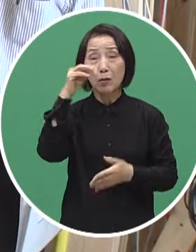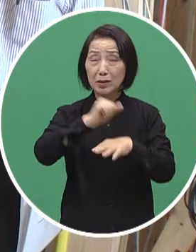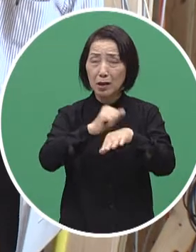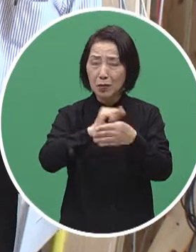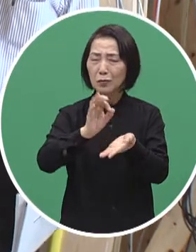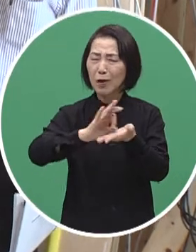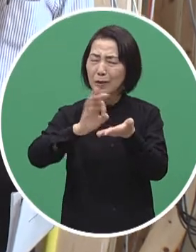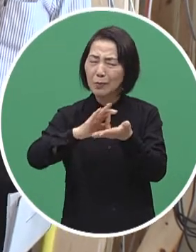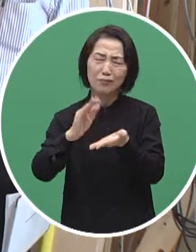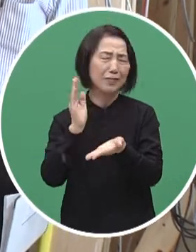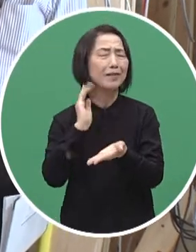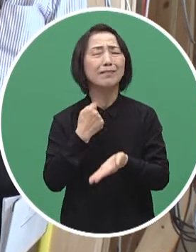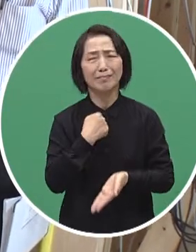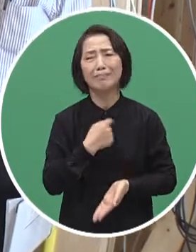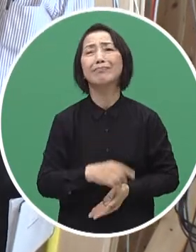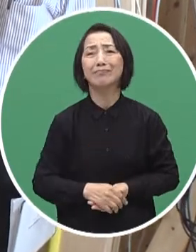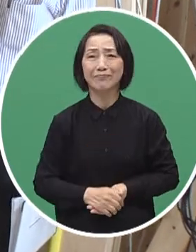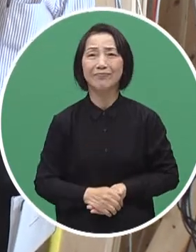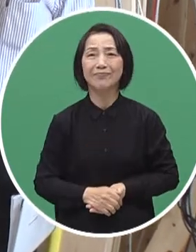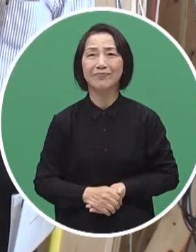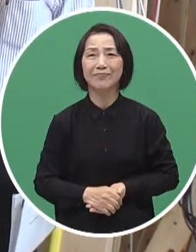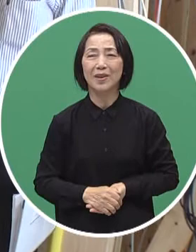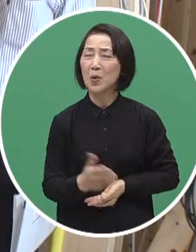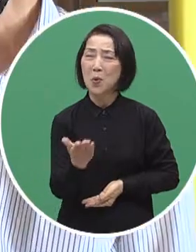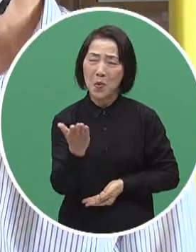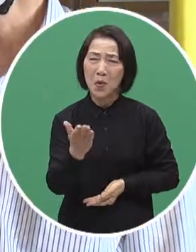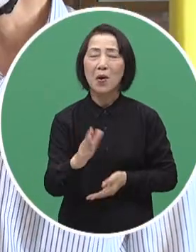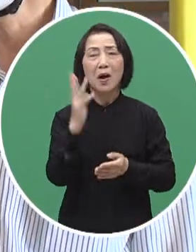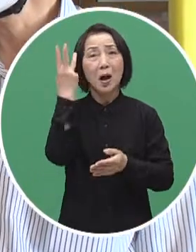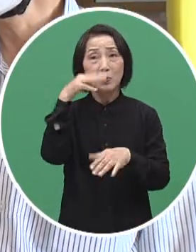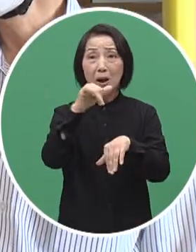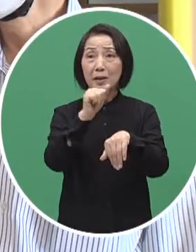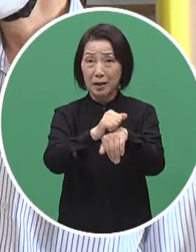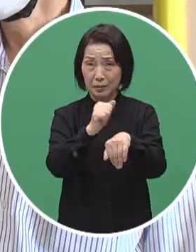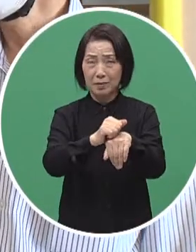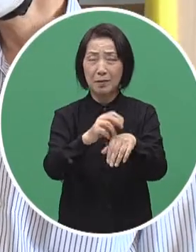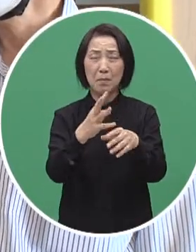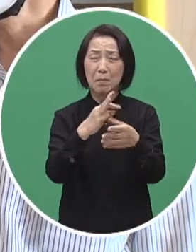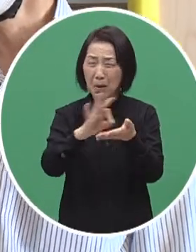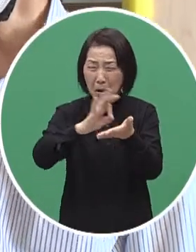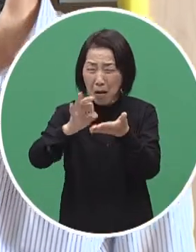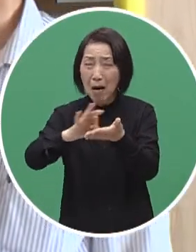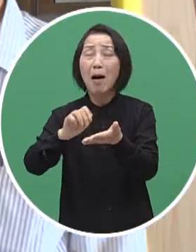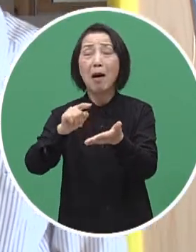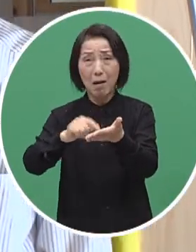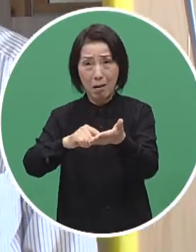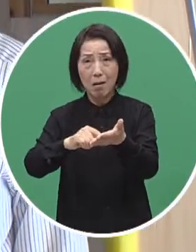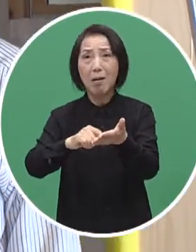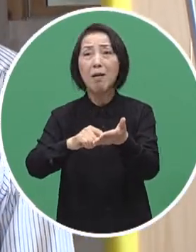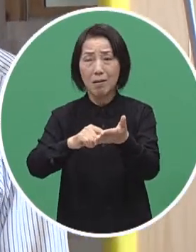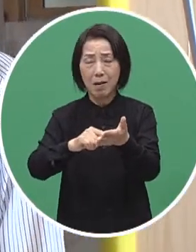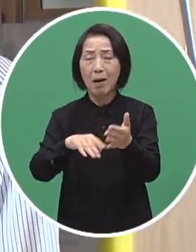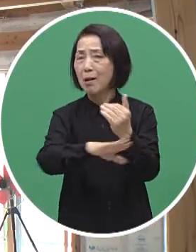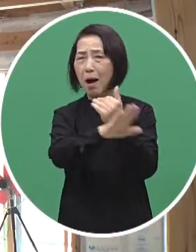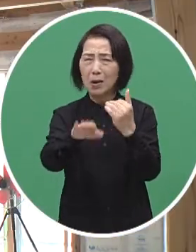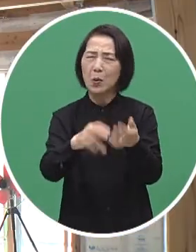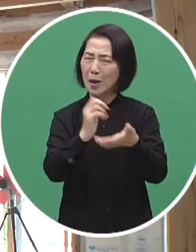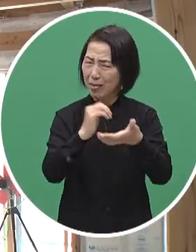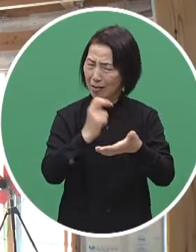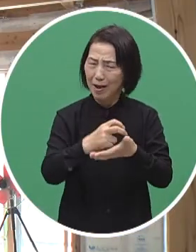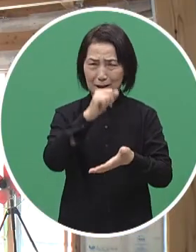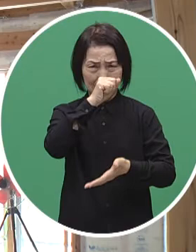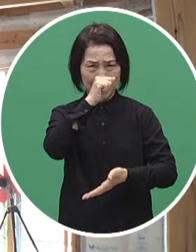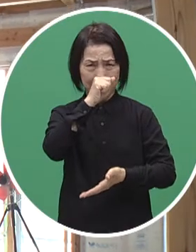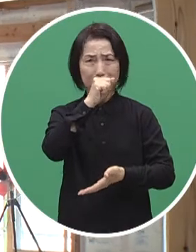かごしま材を結構使ってらっしゃるところなんですけどかごしま材を多く使うことによってとにあの環境に